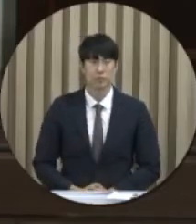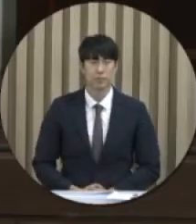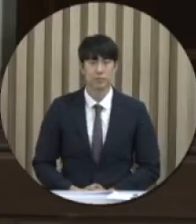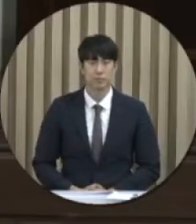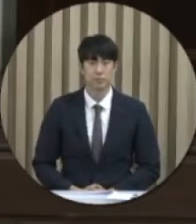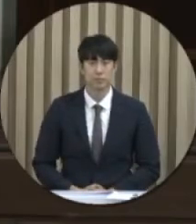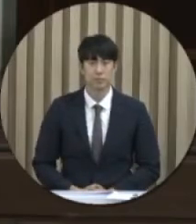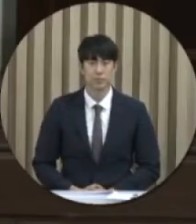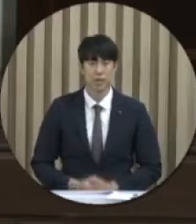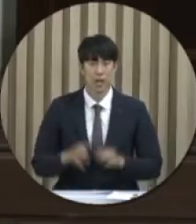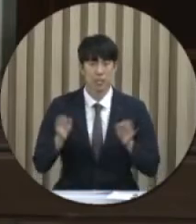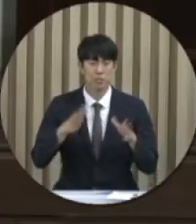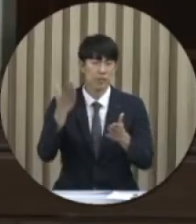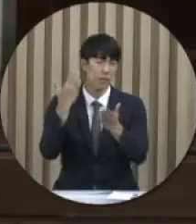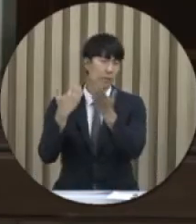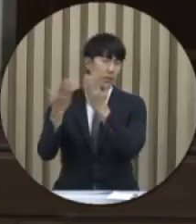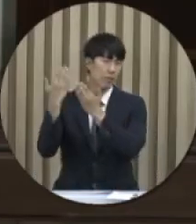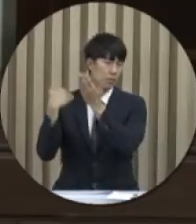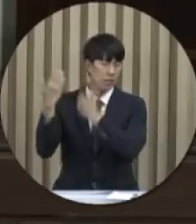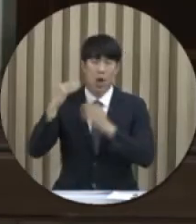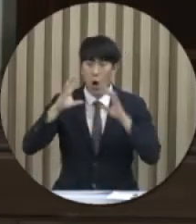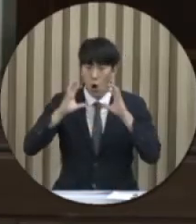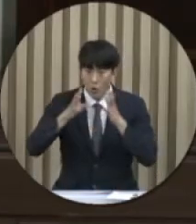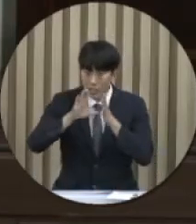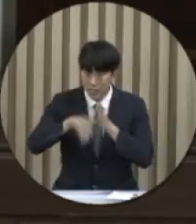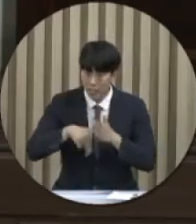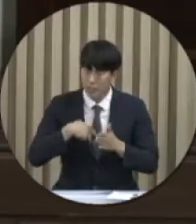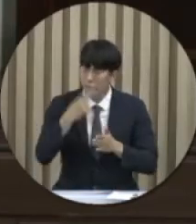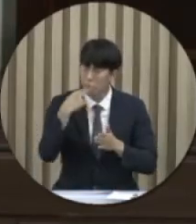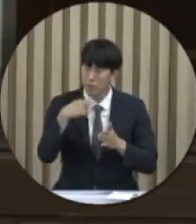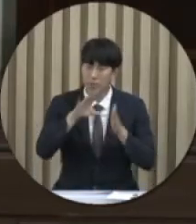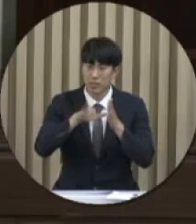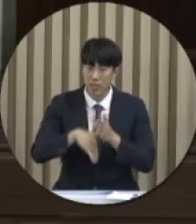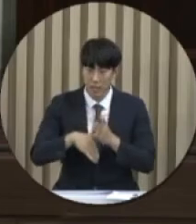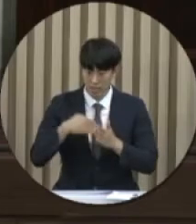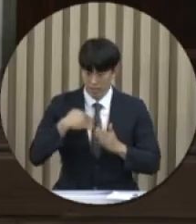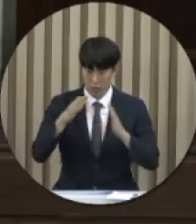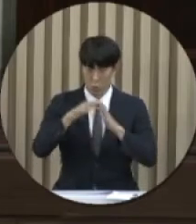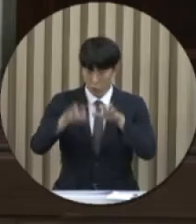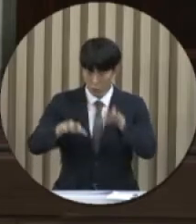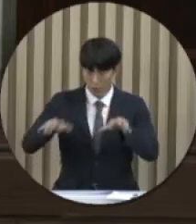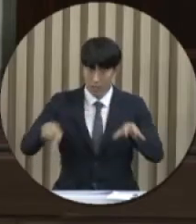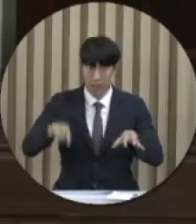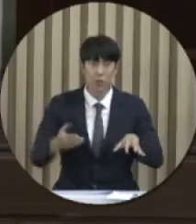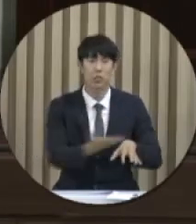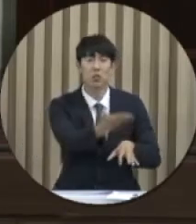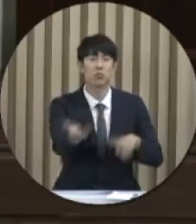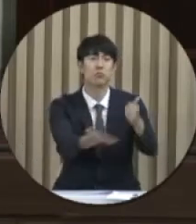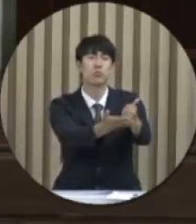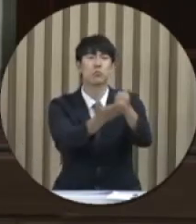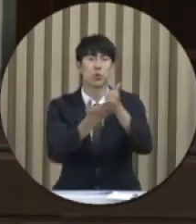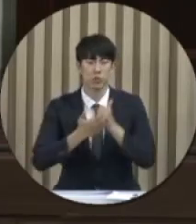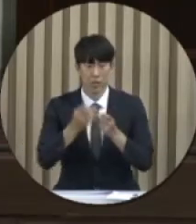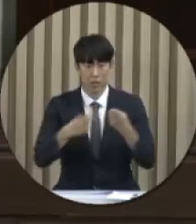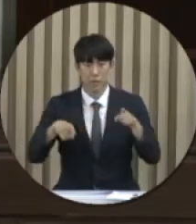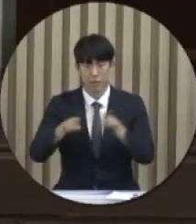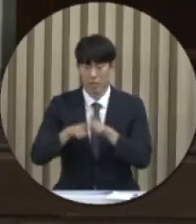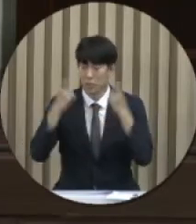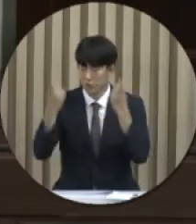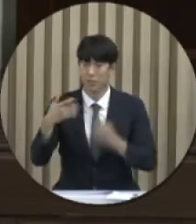잠시 시간을 돌려 어렸을 적 제가 살던 동네로 여러분을 모시고 함께 가보겠습니다.